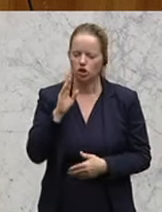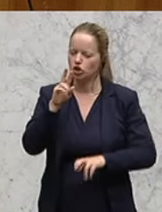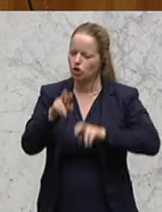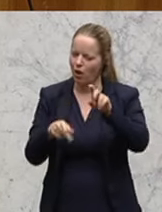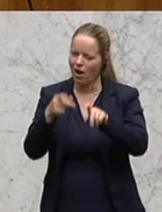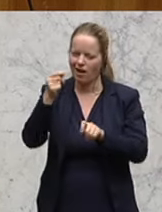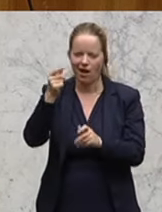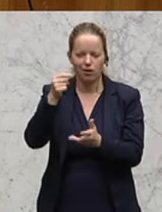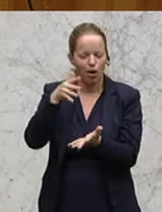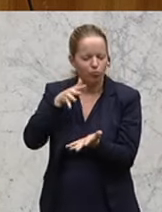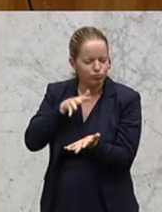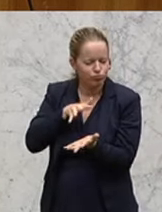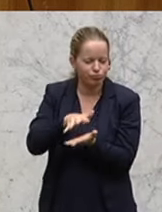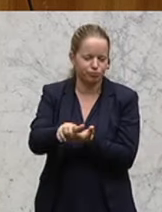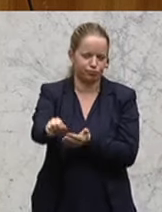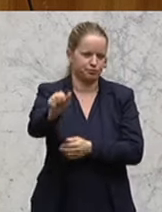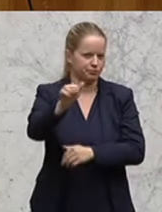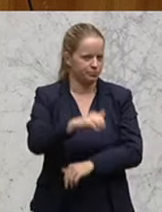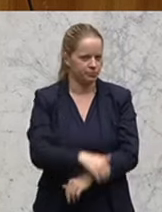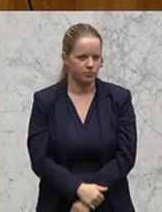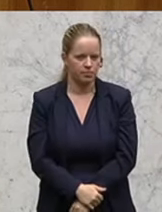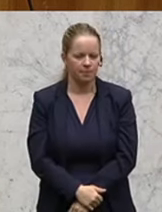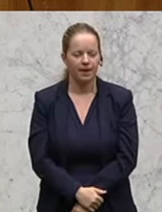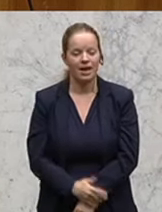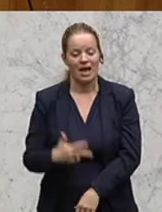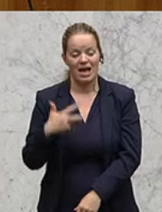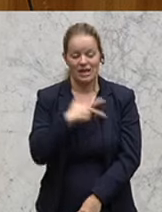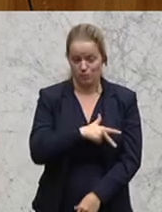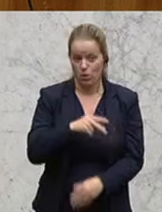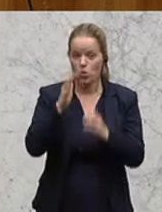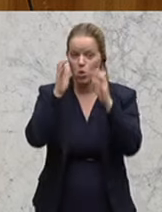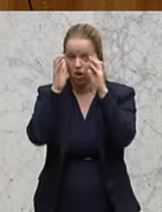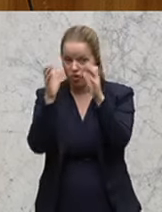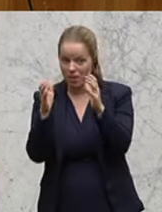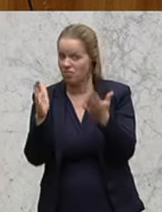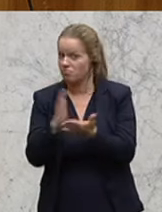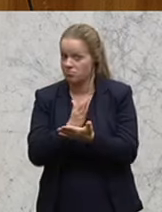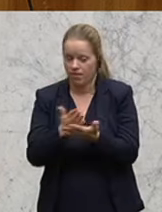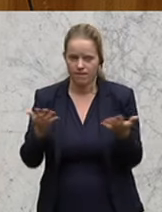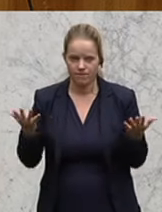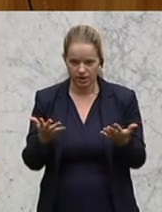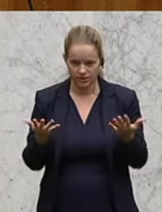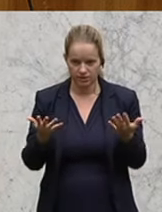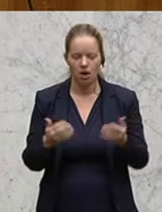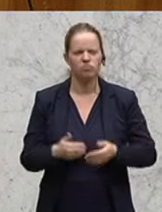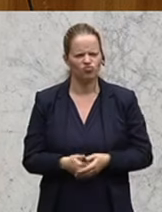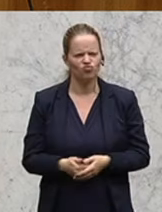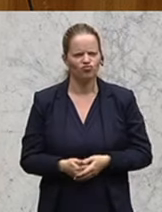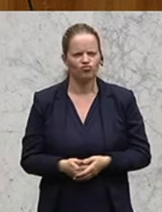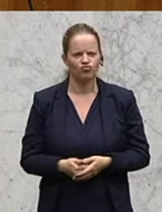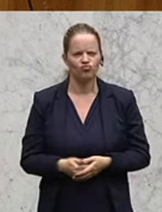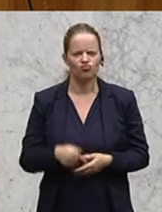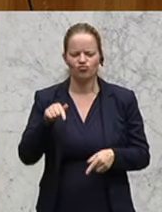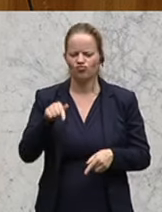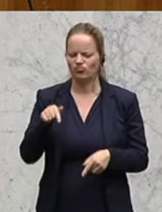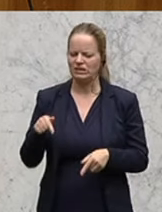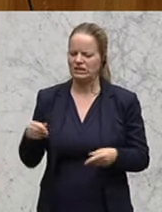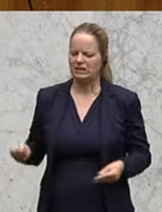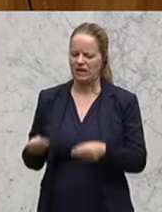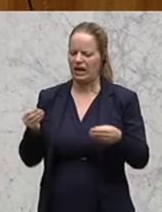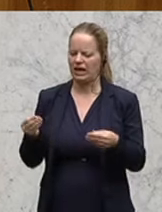verbrennen. Was hat SPÖ, ÖVP entschieden? Sie haben entschieden, sie werden diesen Sachverhalt vor der Bevölkerung geheim